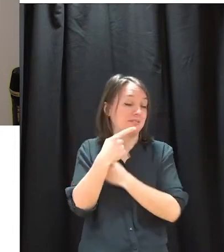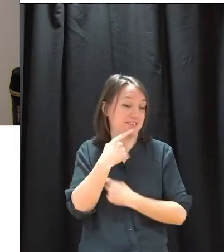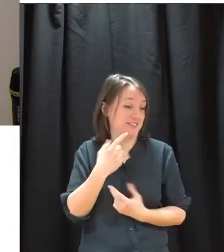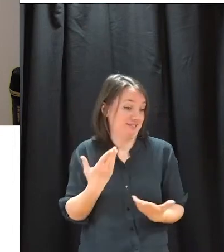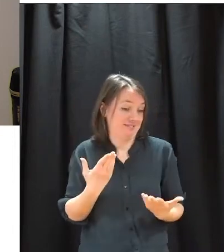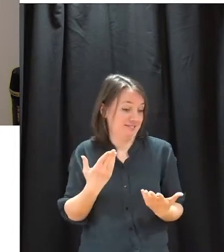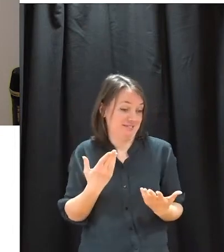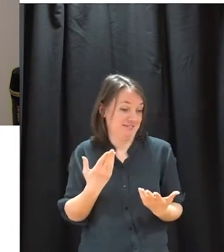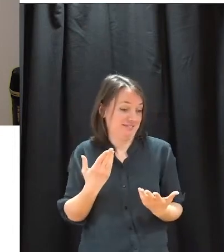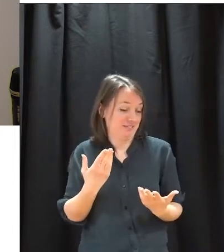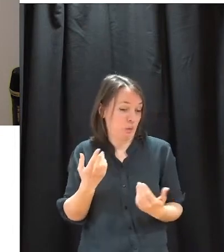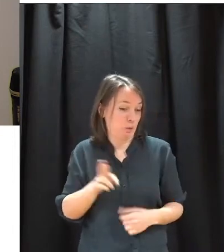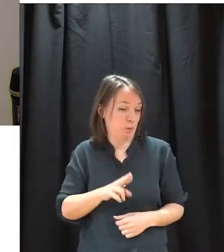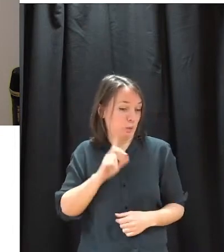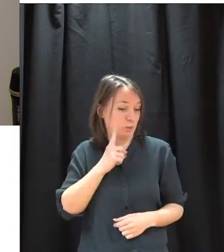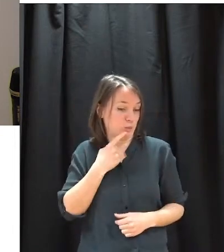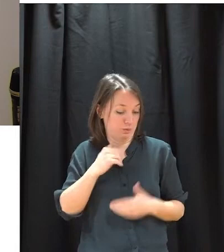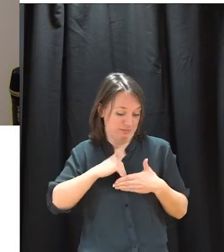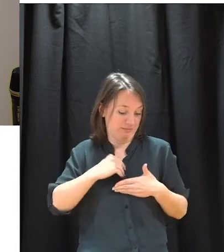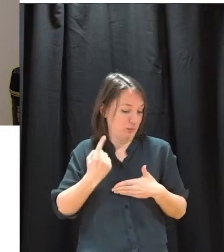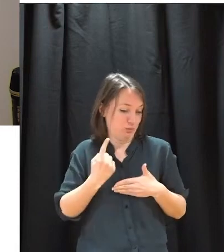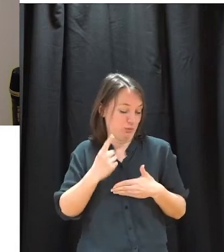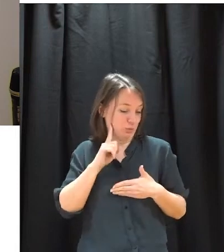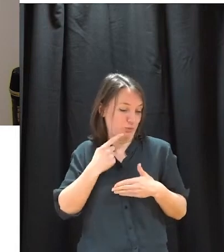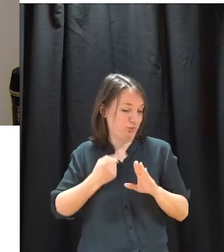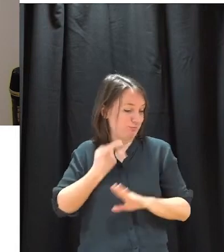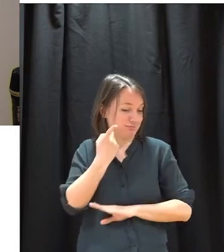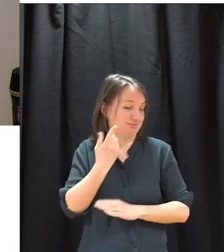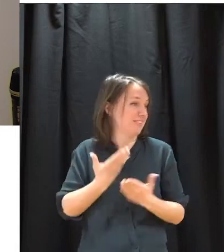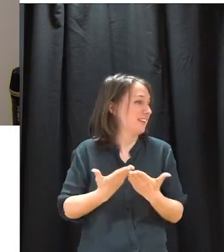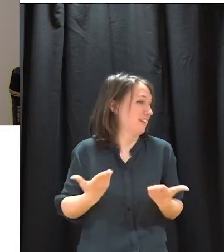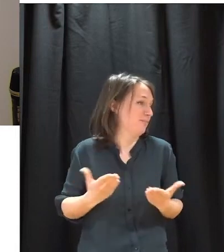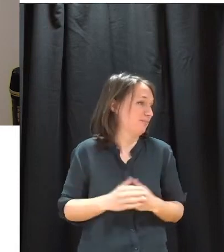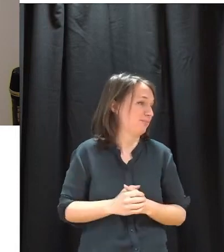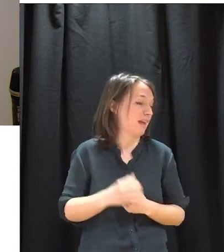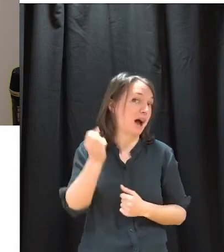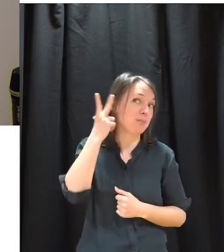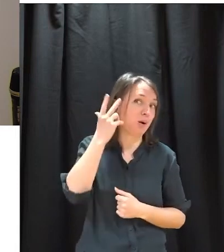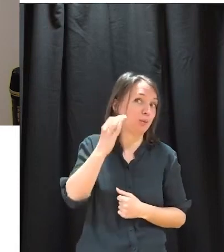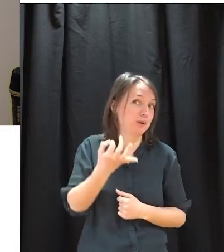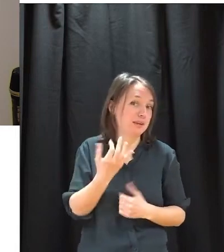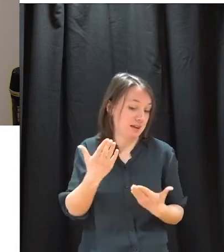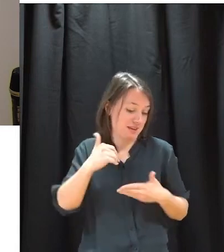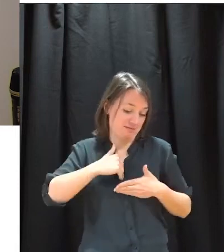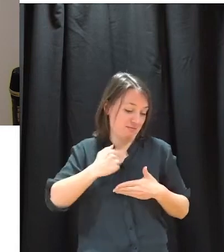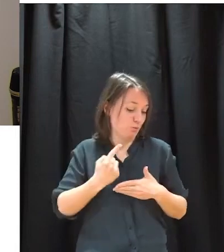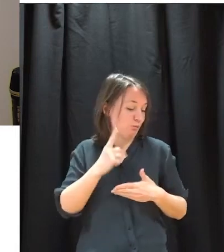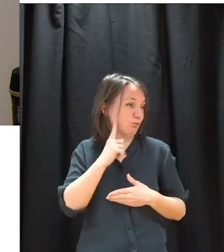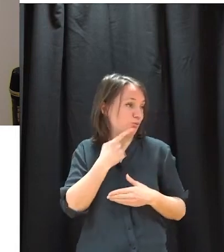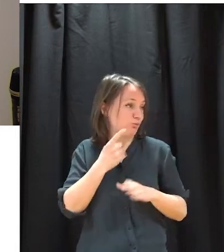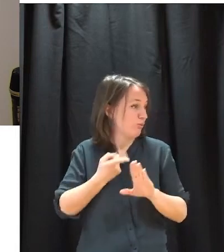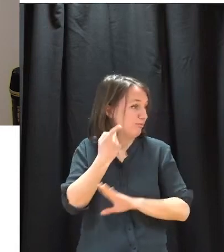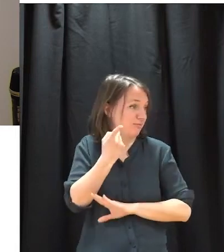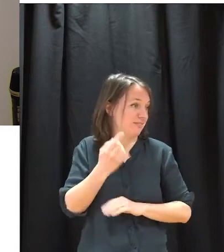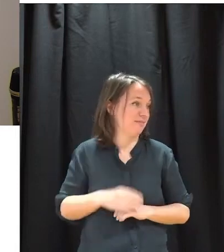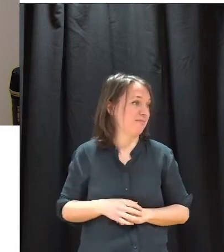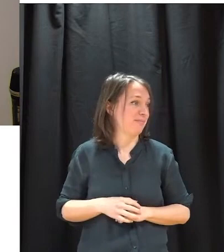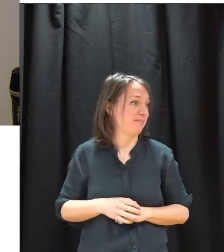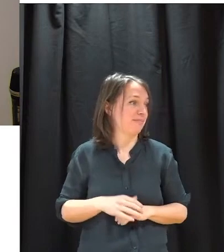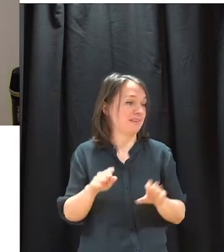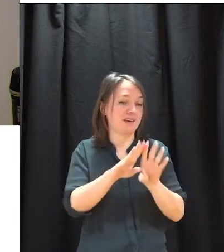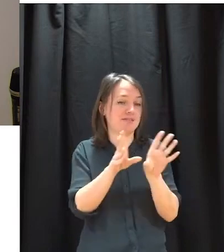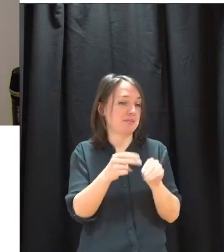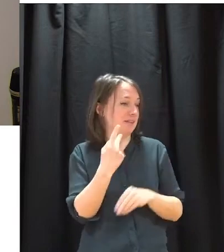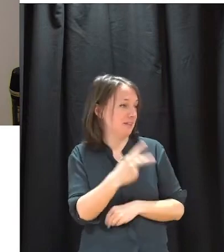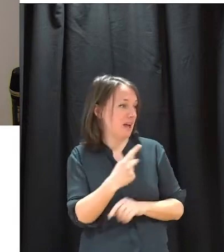Donc l'implant, d'accord, hein, on entend, mais on est toujours sourd. Donc ça aussi, il faut que les familles l'acceptent, et puis la